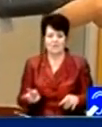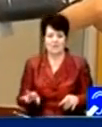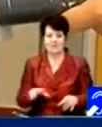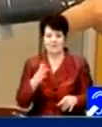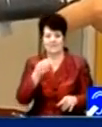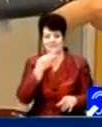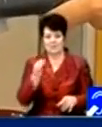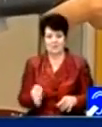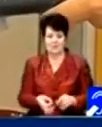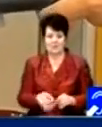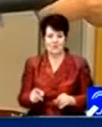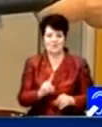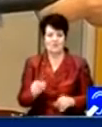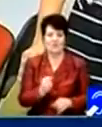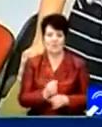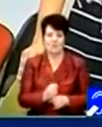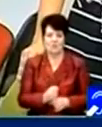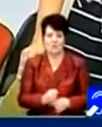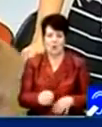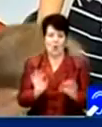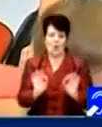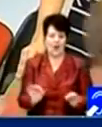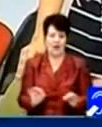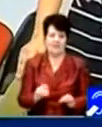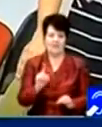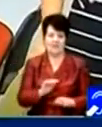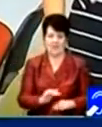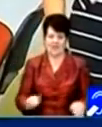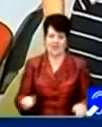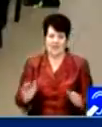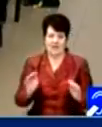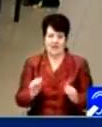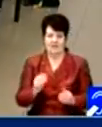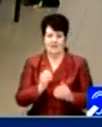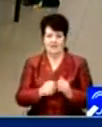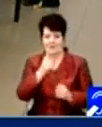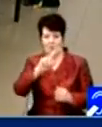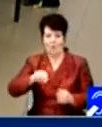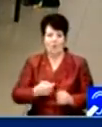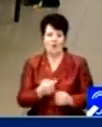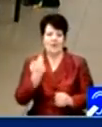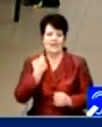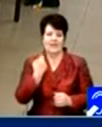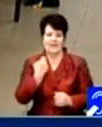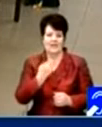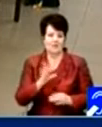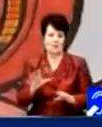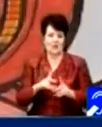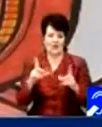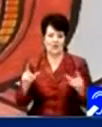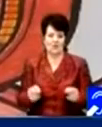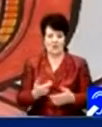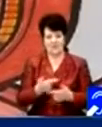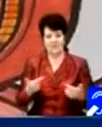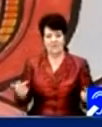spună de ce n-ai făcut corect. Cei mici beneficiază în fiecare zi de câte o oră de engleză. Ce-i drept, nu ca la școală, ci prin diverse